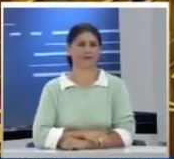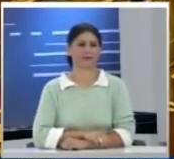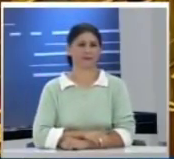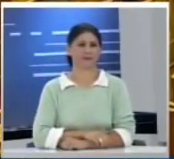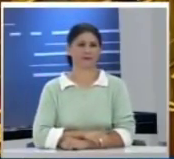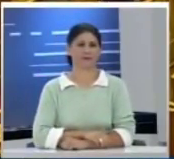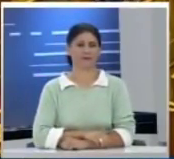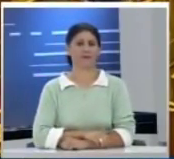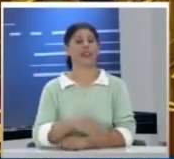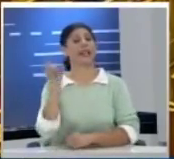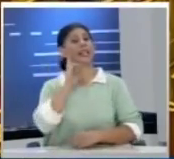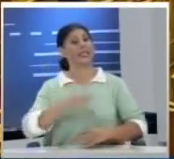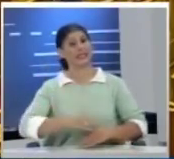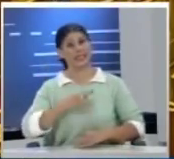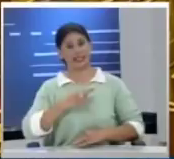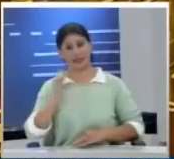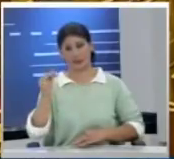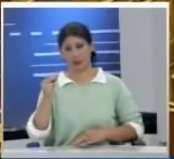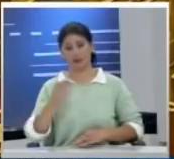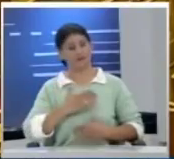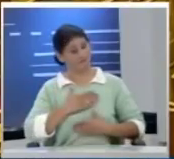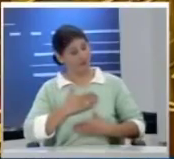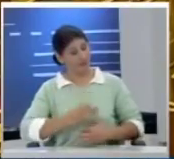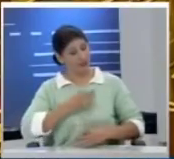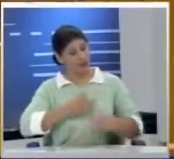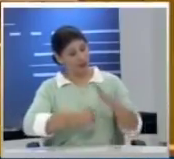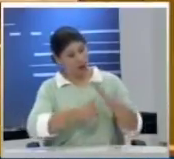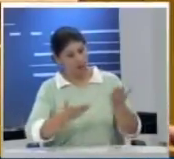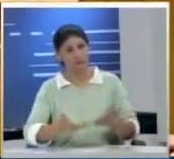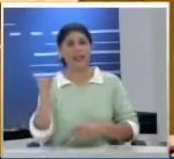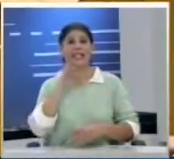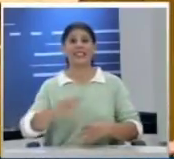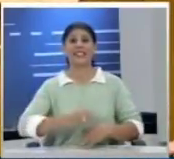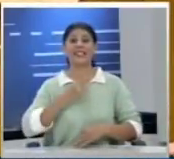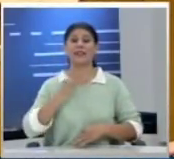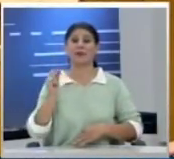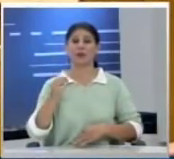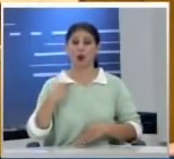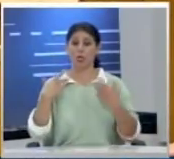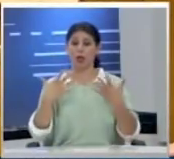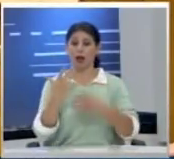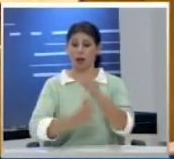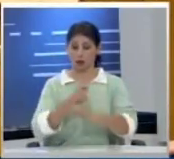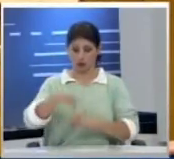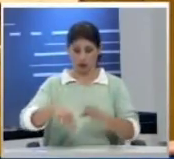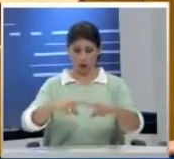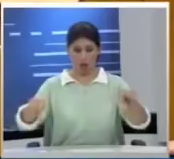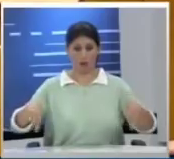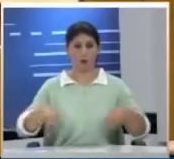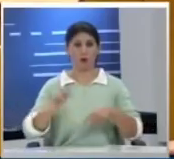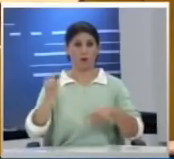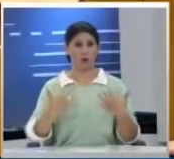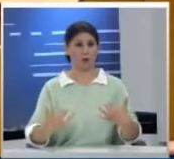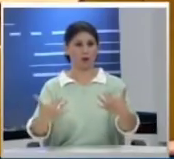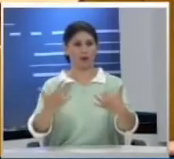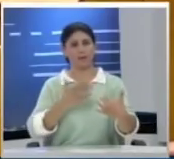Κυρίες και κύριοι βουλευτές, ευχαριστώ κύριε Πρόεδρε. Κυρίες και κύριοι βουλευτές, είμαι 10 χρόνια σε αυτήν εδώ την αίθουσα.